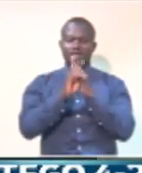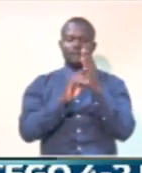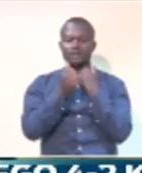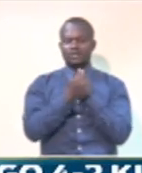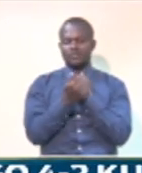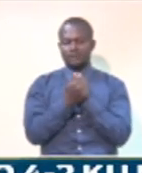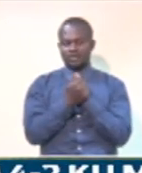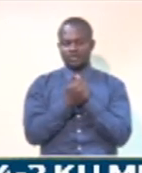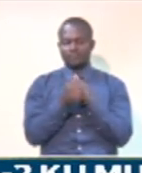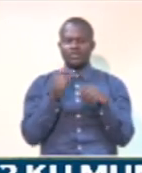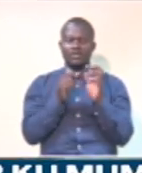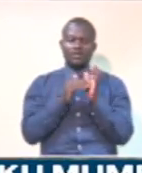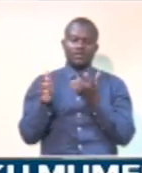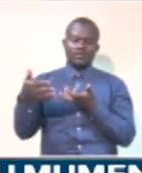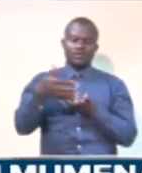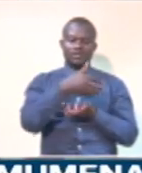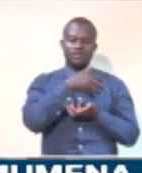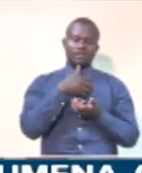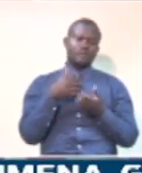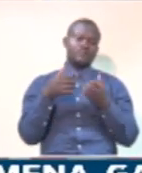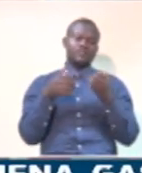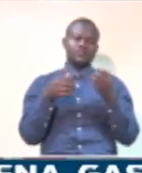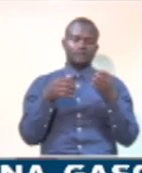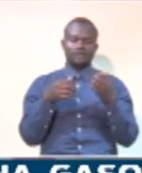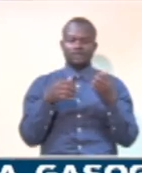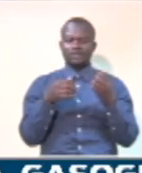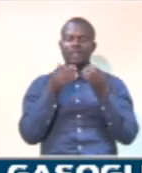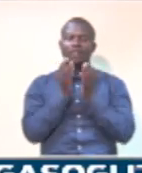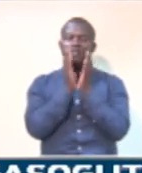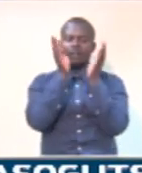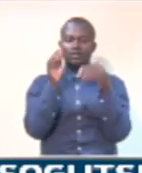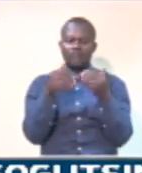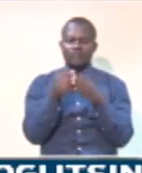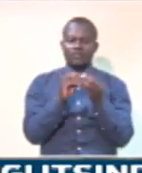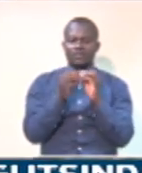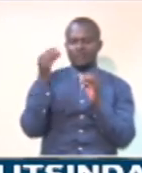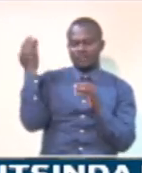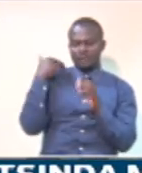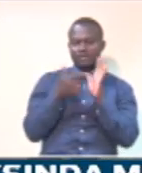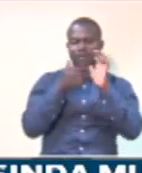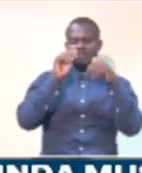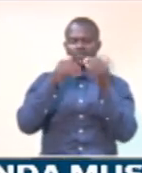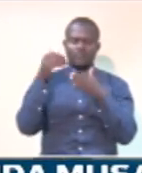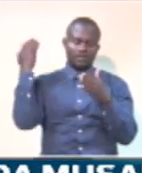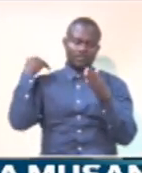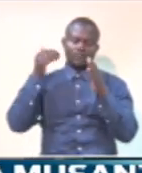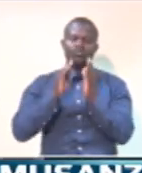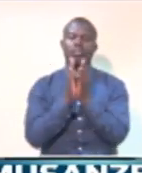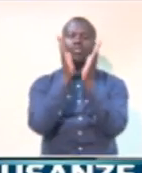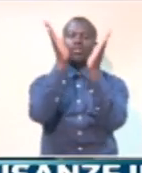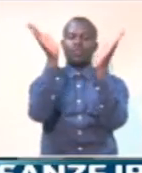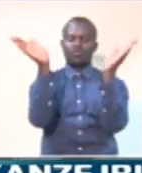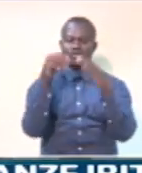Rubavu. Haracyakusanywa ibyangijwe n'iruka ry'iki kirunga, ariko imibare iheruka igaragaza ko ubwo cyaherukaga kuruka mu